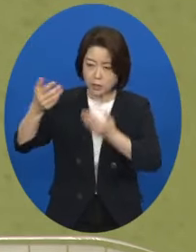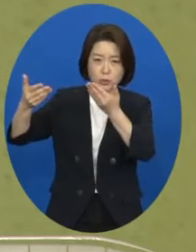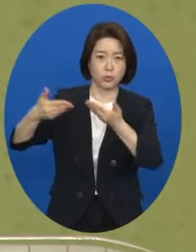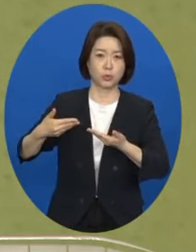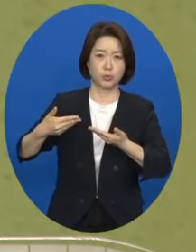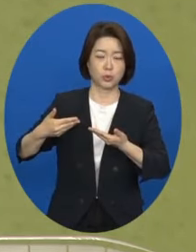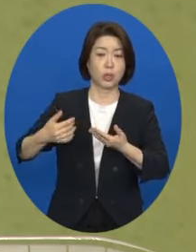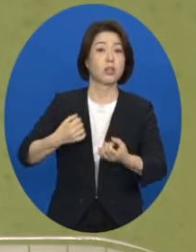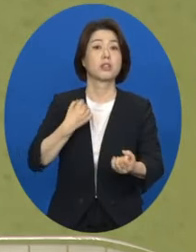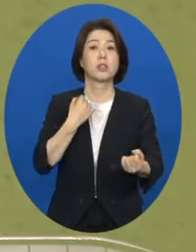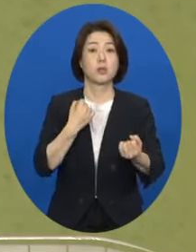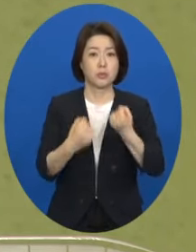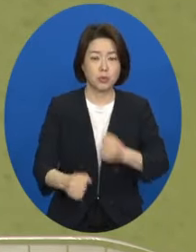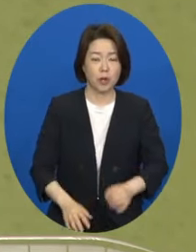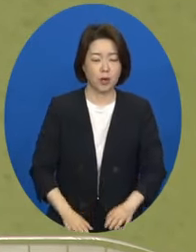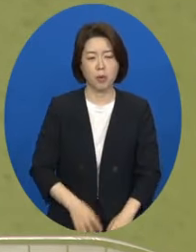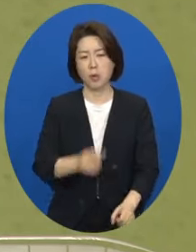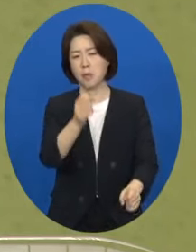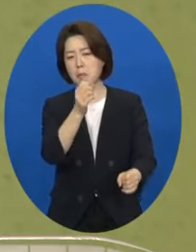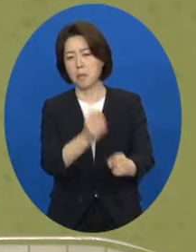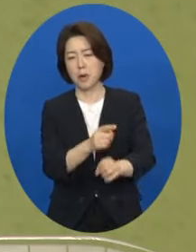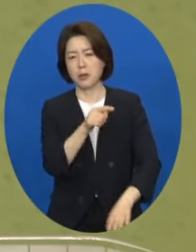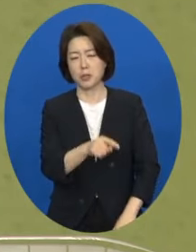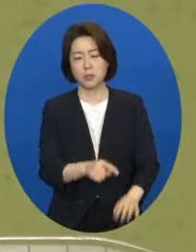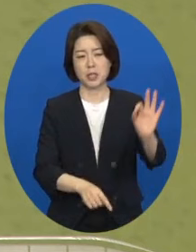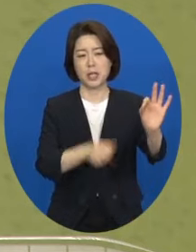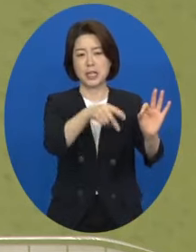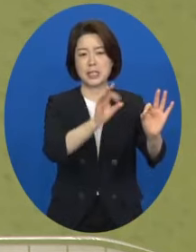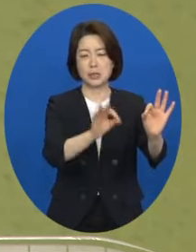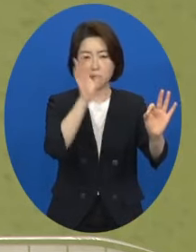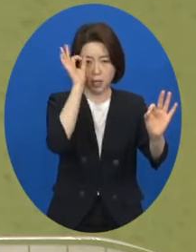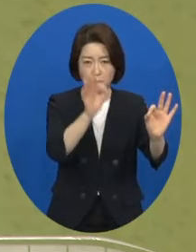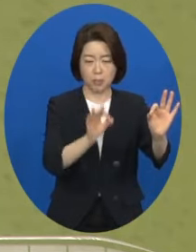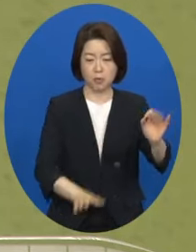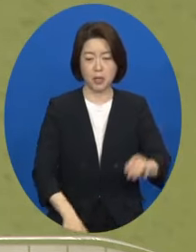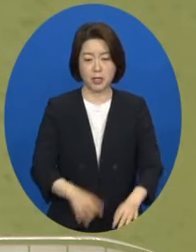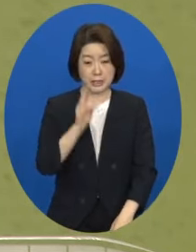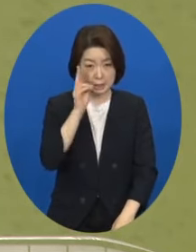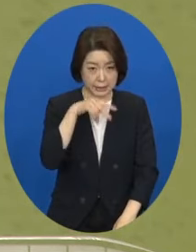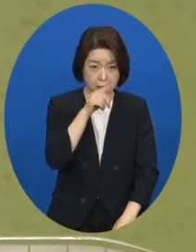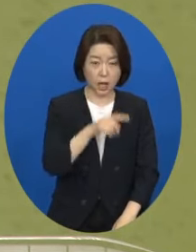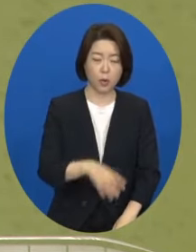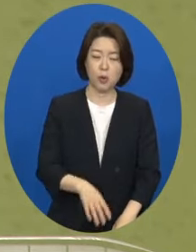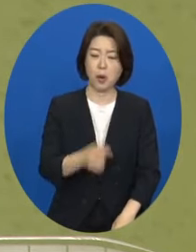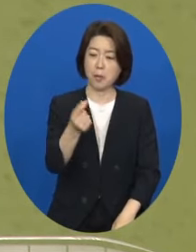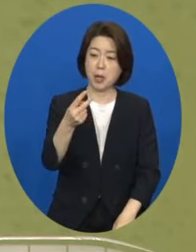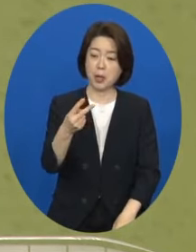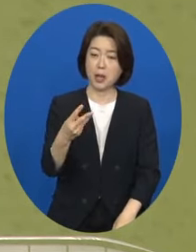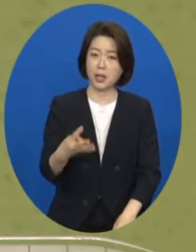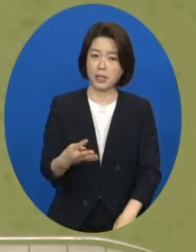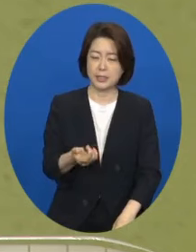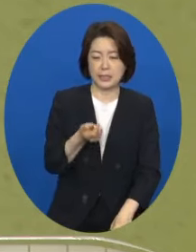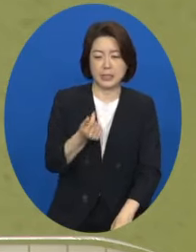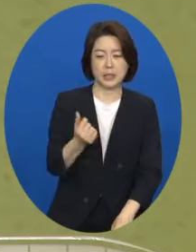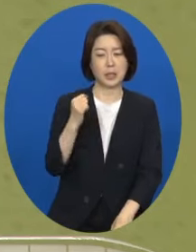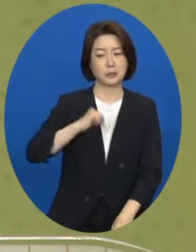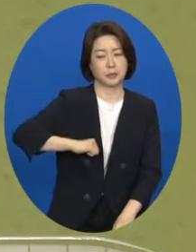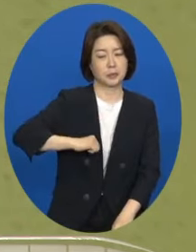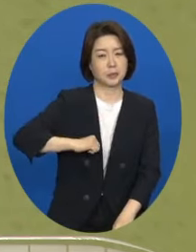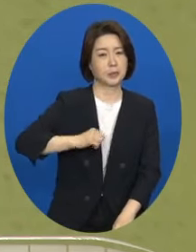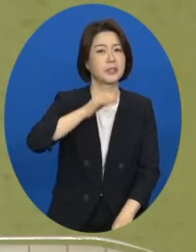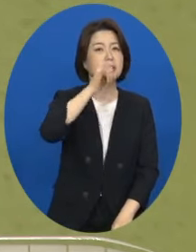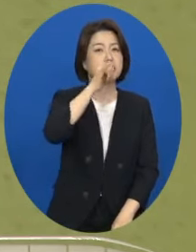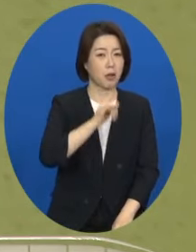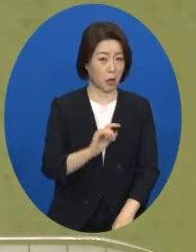그럼에도 불구하고 벌써부터 이 10장에서 사울이 몇 가지 아주 작은 불순종을